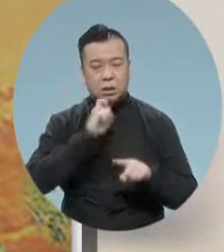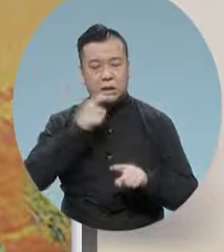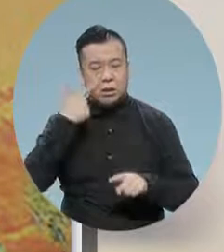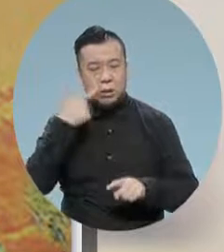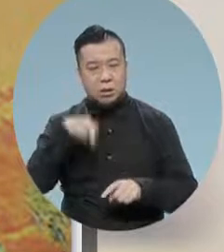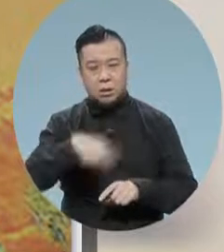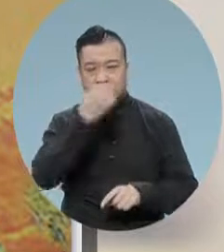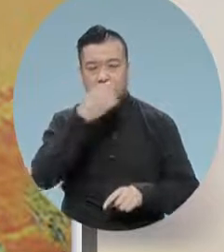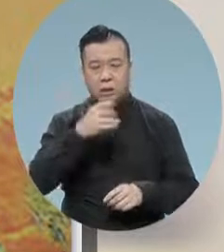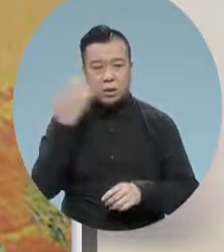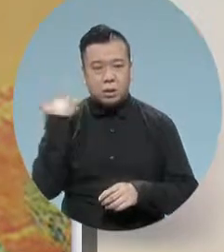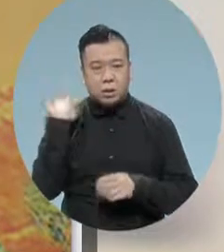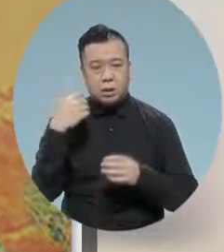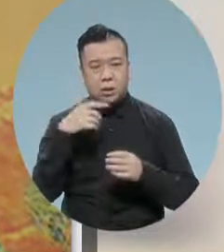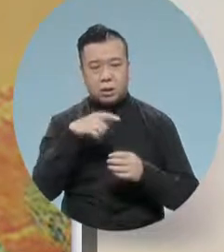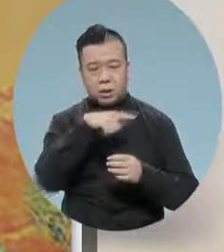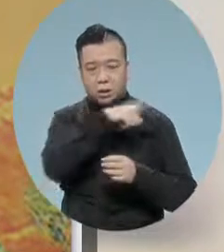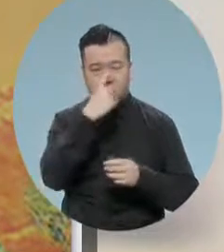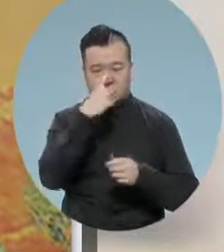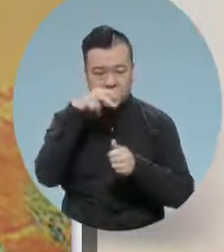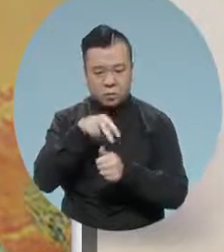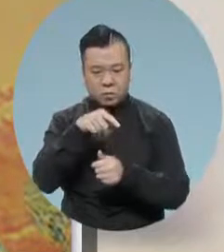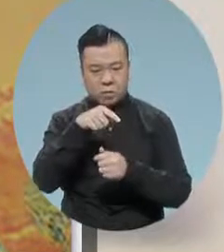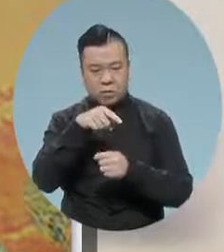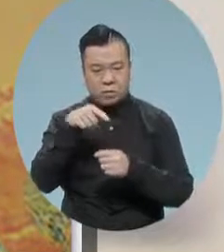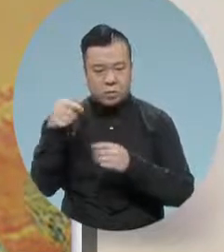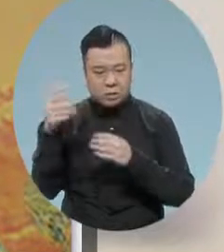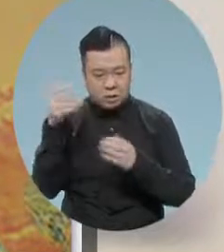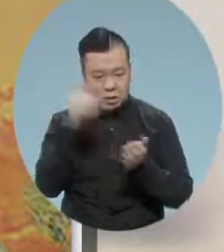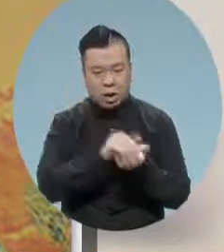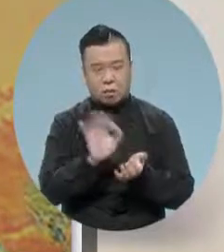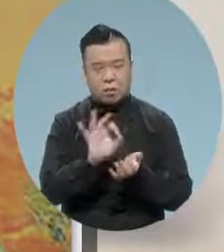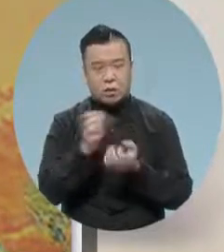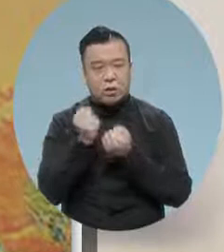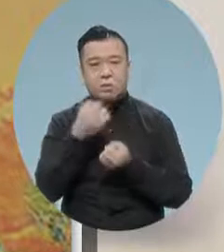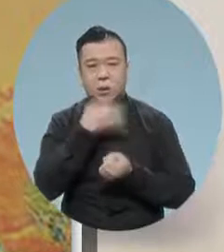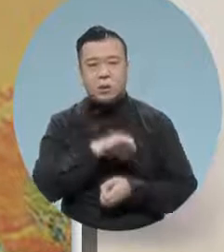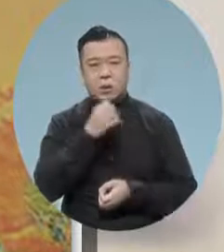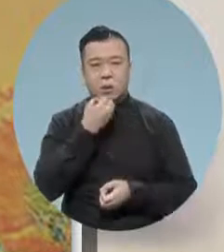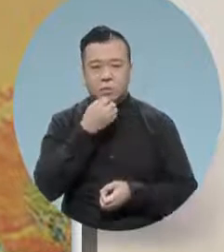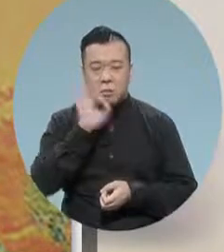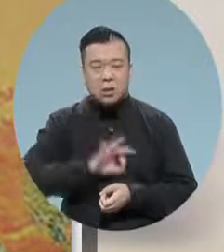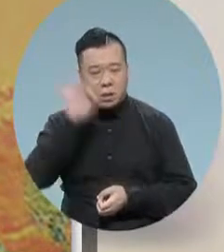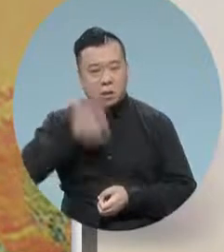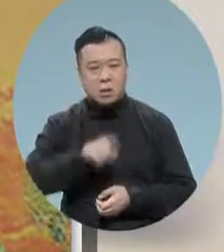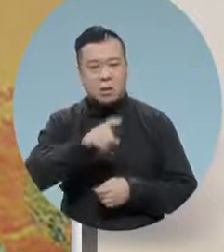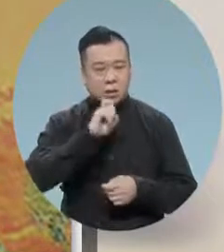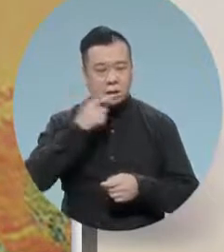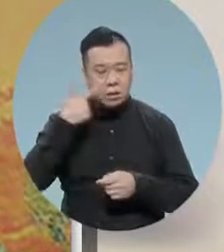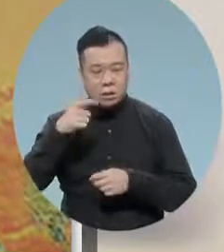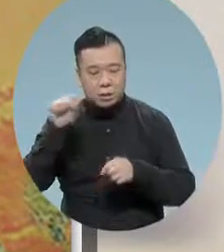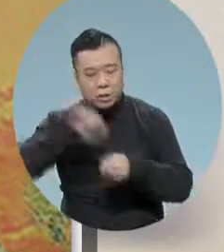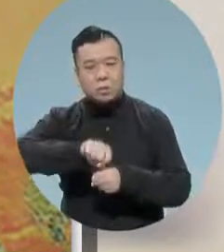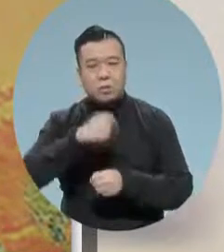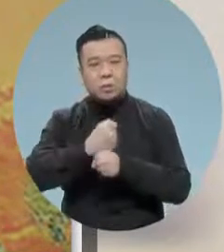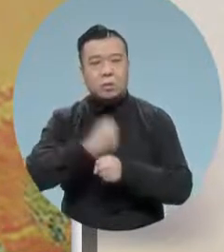特别在香港社会过去由于殖民管治之下未必接触到。而这里里面呢，亦都会带出很多新的制度。例如